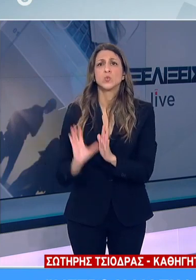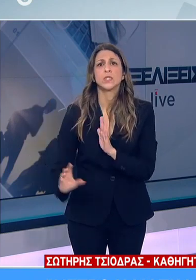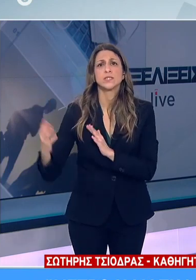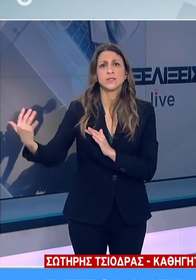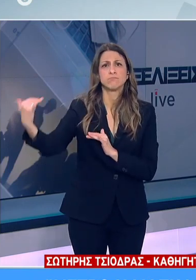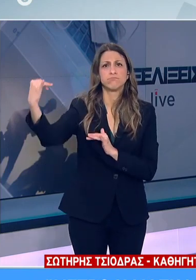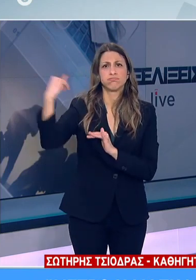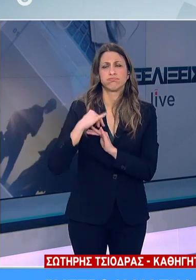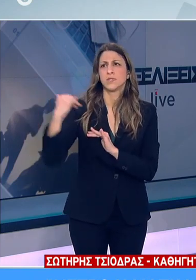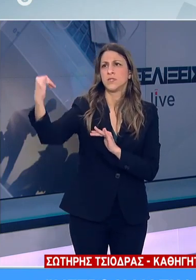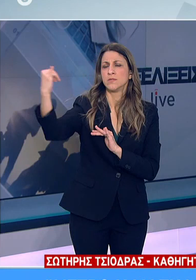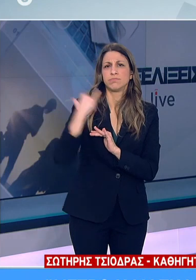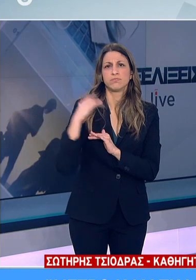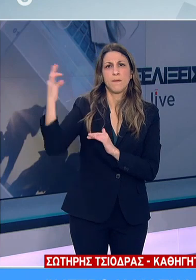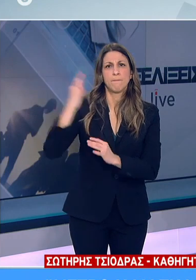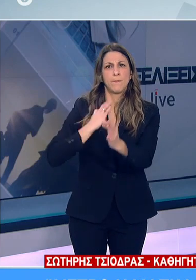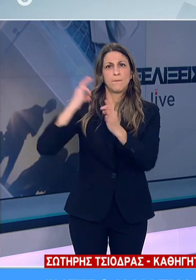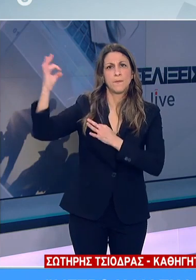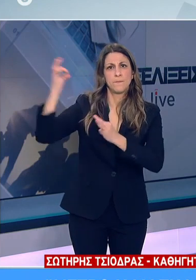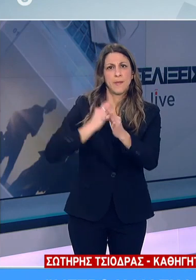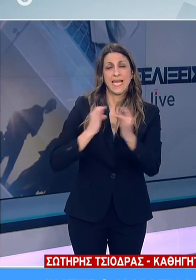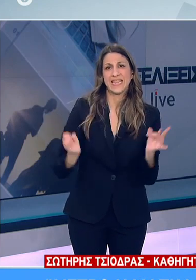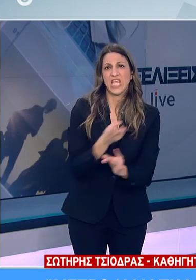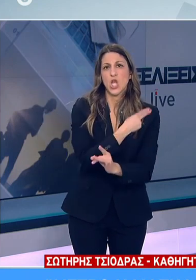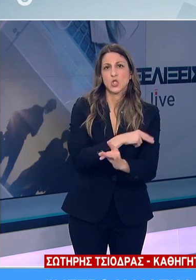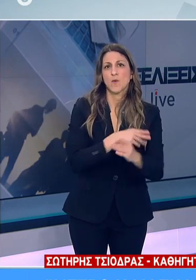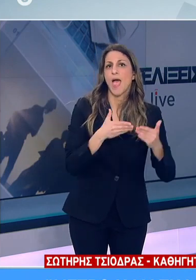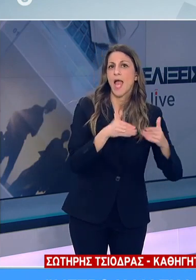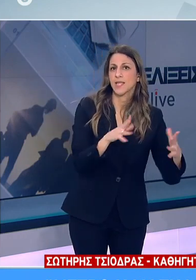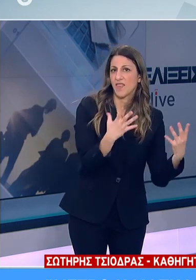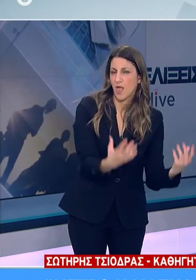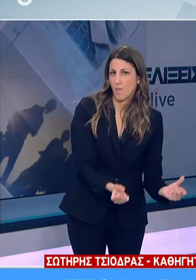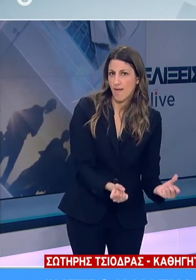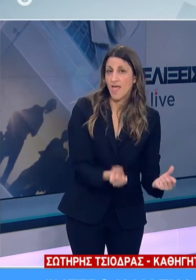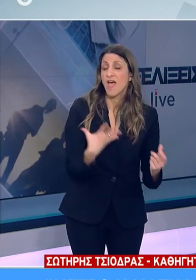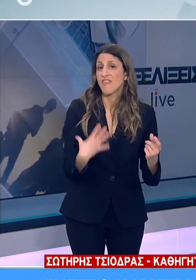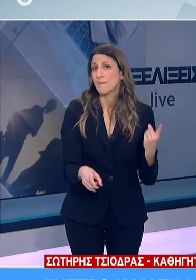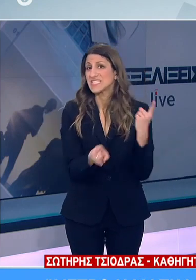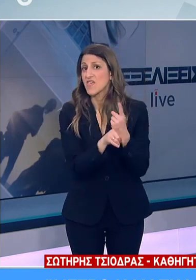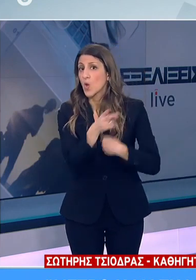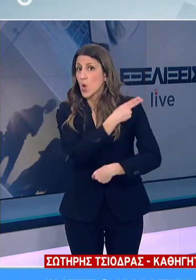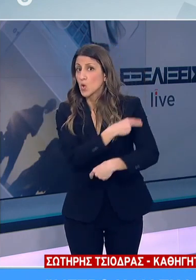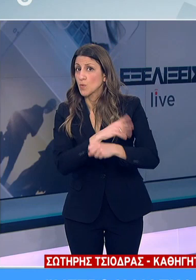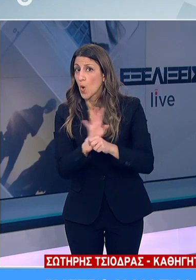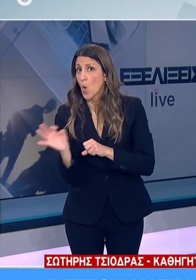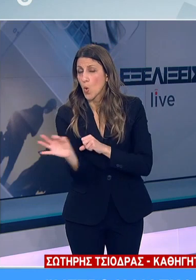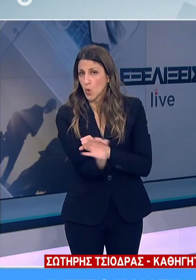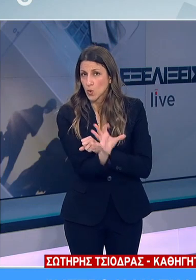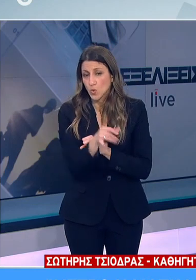το σύστημα υγείας θα έχει ανοίξει και θα καλύπτει τακτικά περιστατικά? Θα υπάρξει νοσοκομείο μόνο για τον κορονοϊό στη διάρκεια του